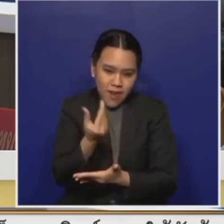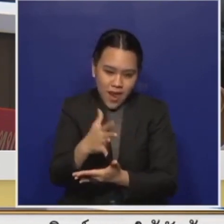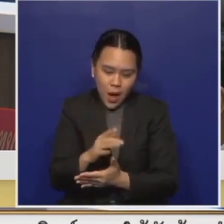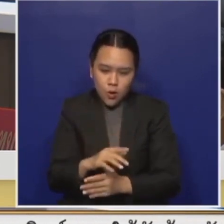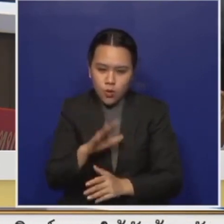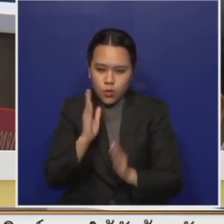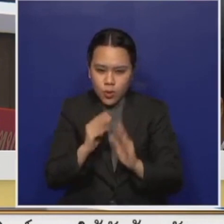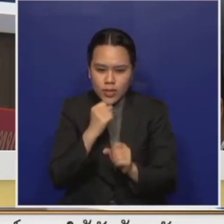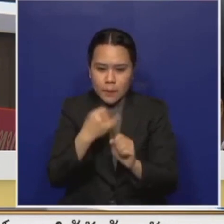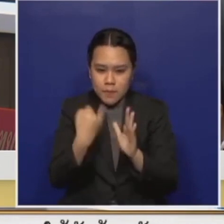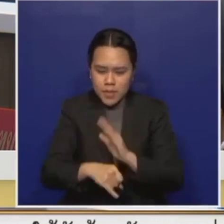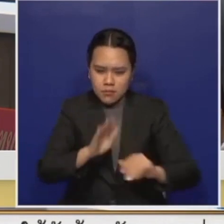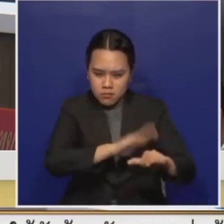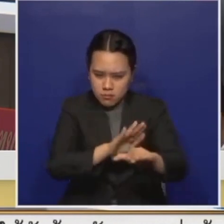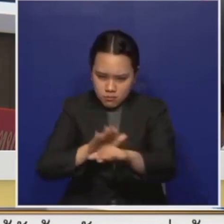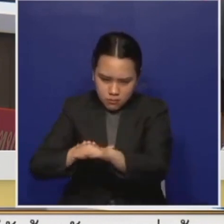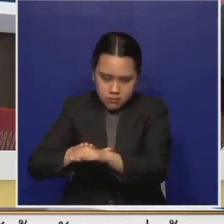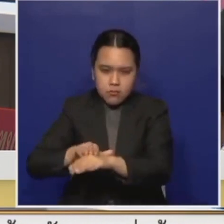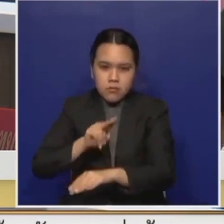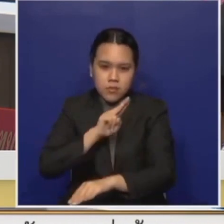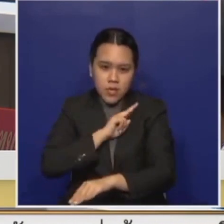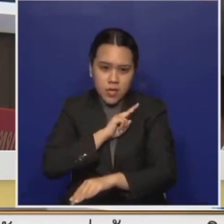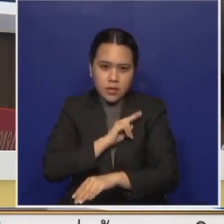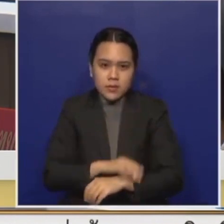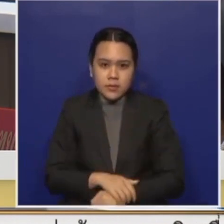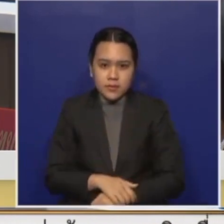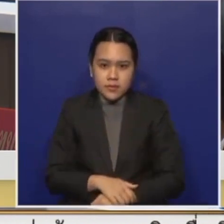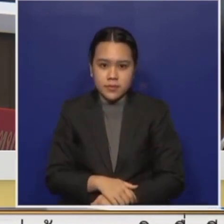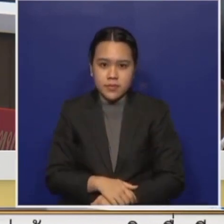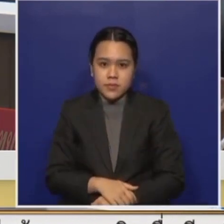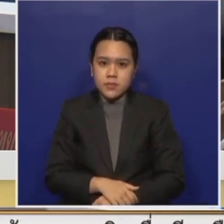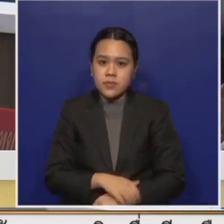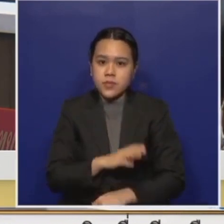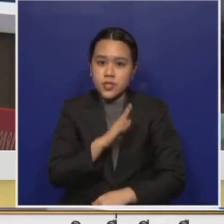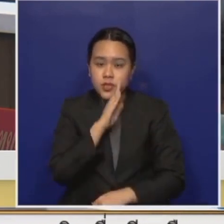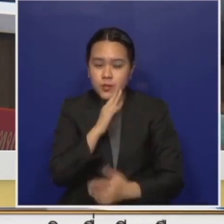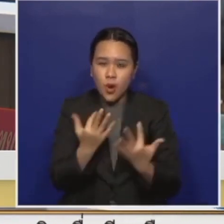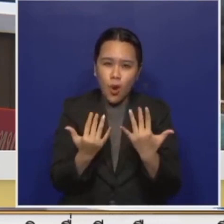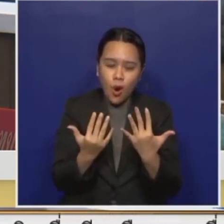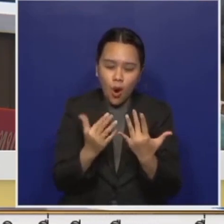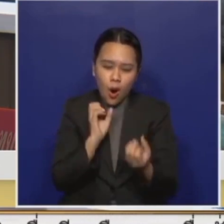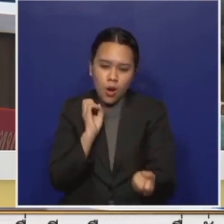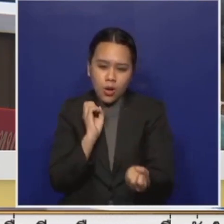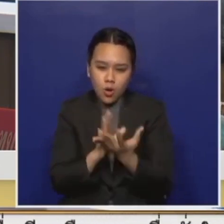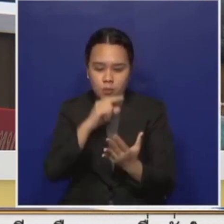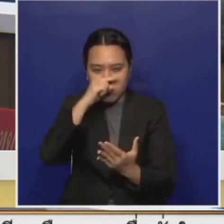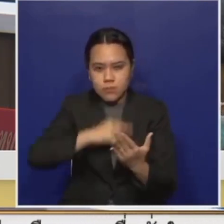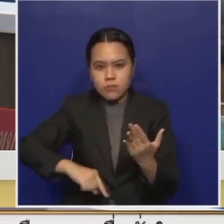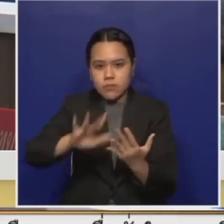าท่านหน่จะหวะเวลาไป หมดเวลาไปเขาจะเกิคามสวยหายกปเทศชาิบ้านเมือง